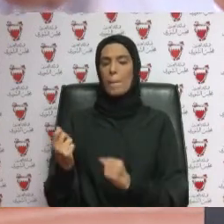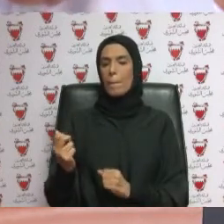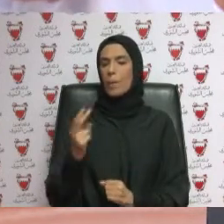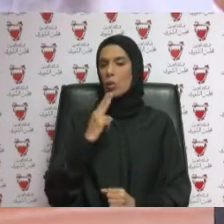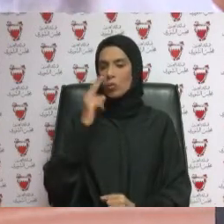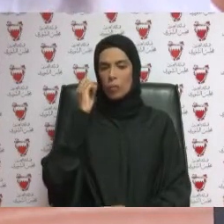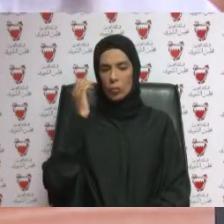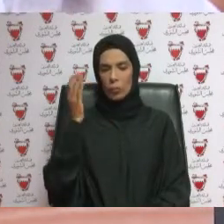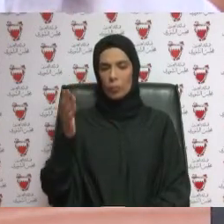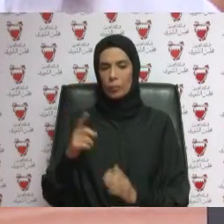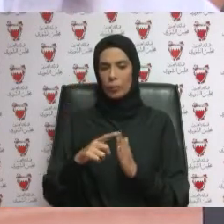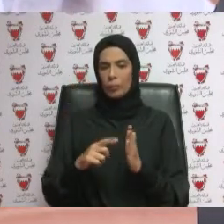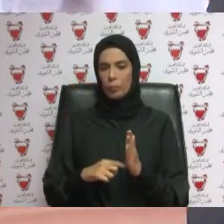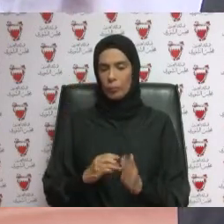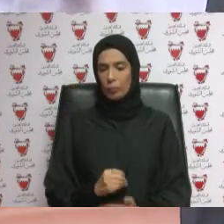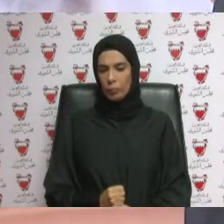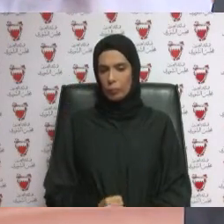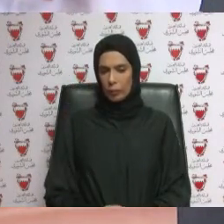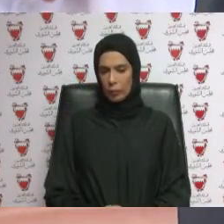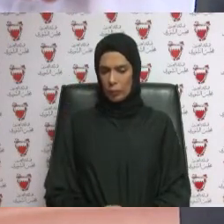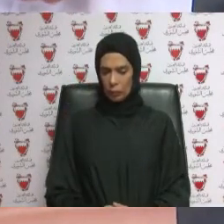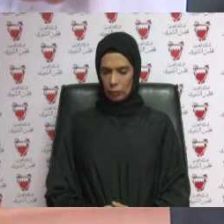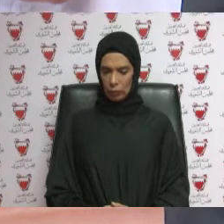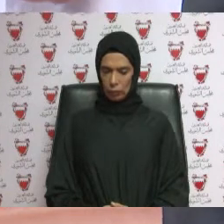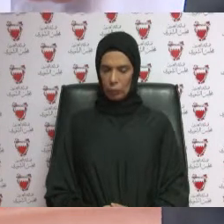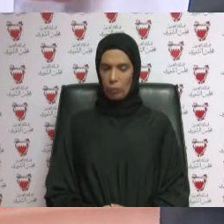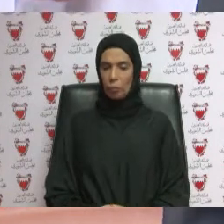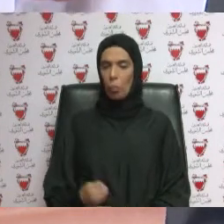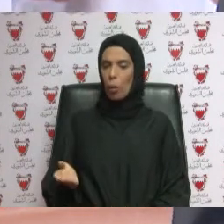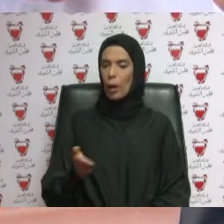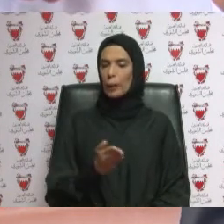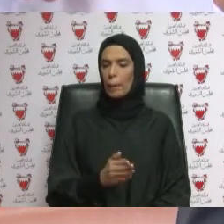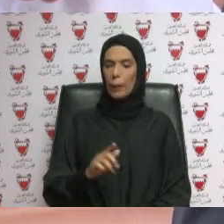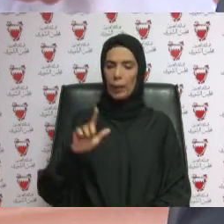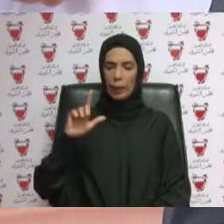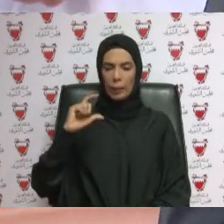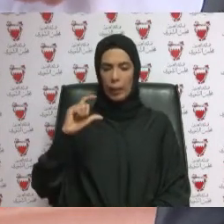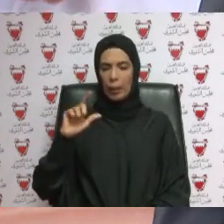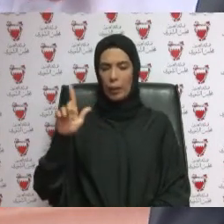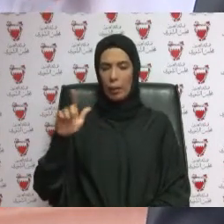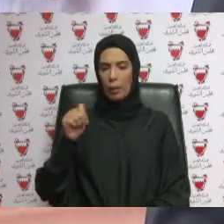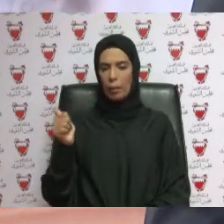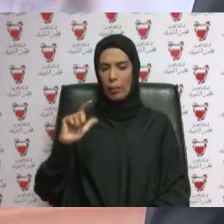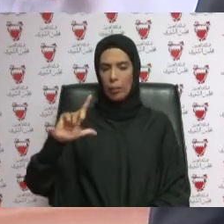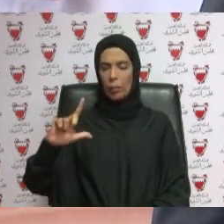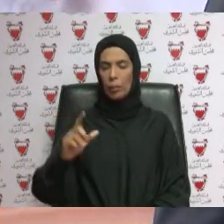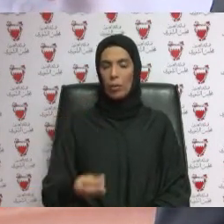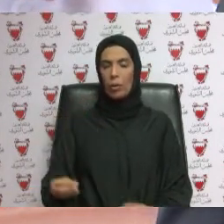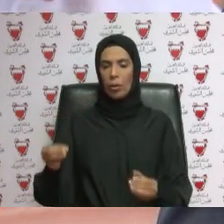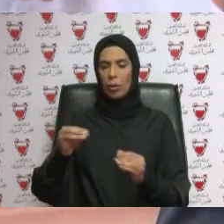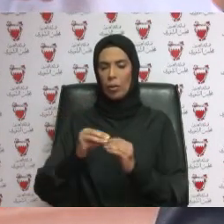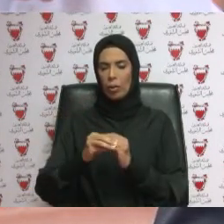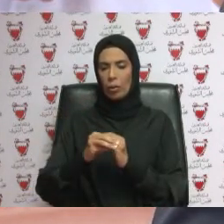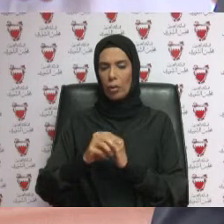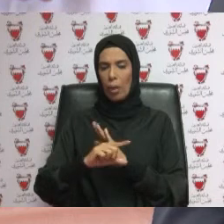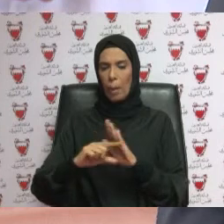نظرت في الاقتراح بقانون المقدم من سعادة الأخت دلال زايد بإضافة بند جديد